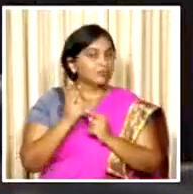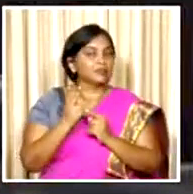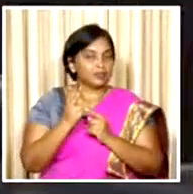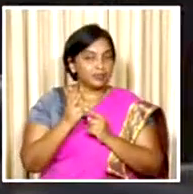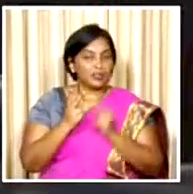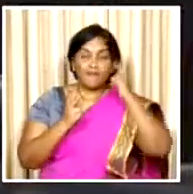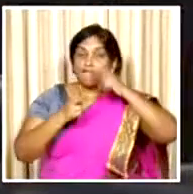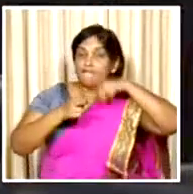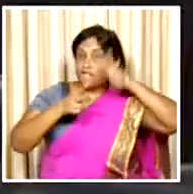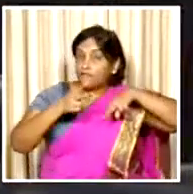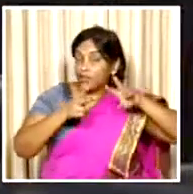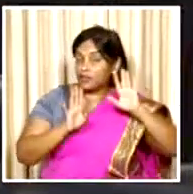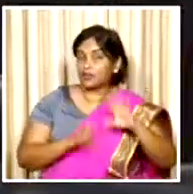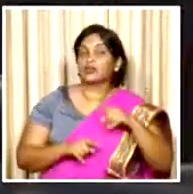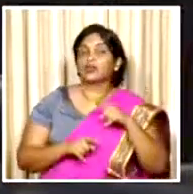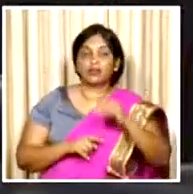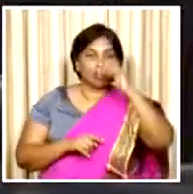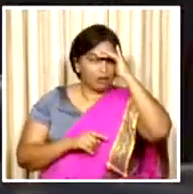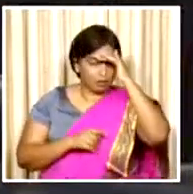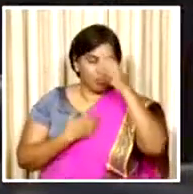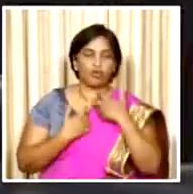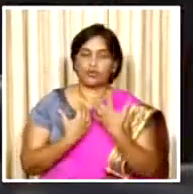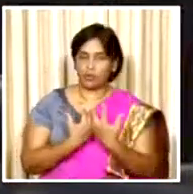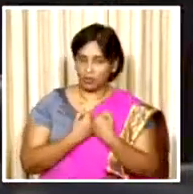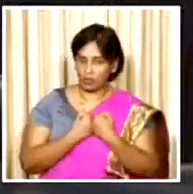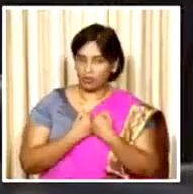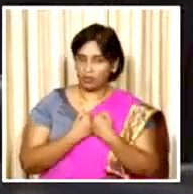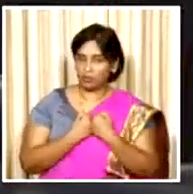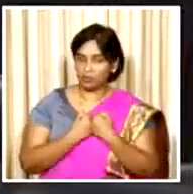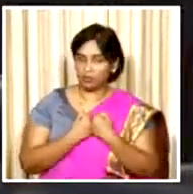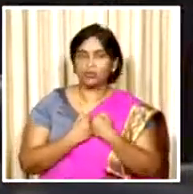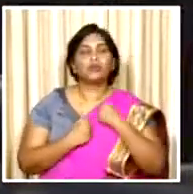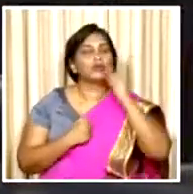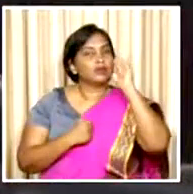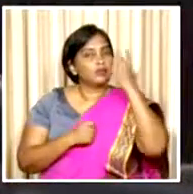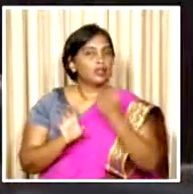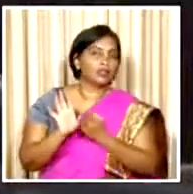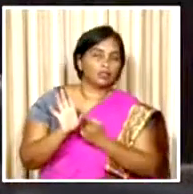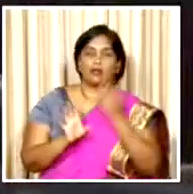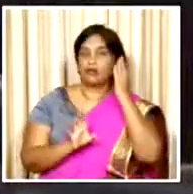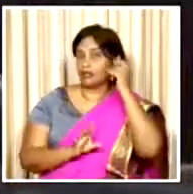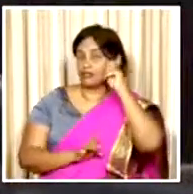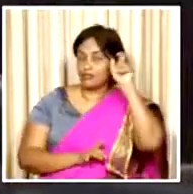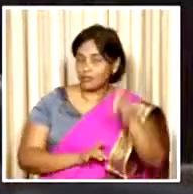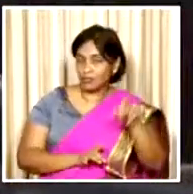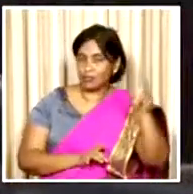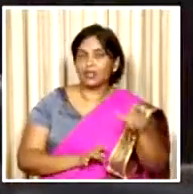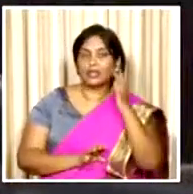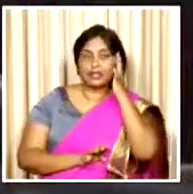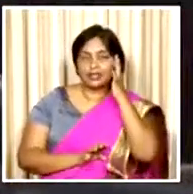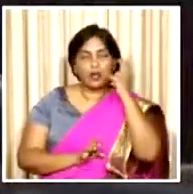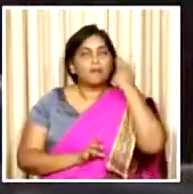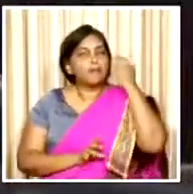ගැන විශ්වාසයක් ඇති කරන නායකත්වයක් අපිට අවශ්‍යයි. විශේෂයෙන්ම තරුණ තරුණියන්ගේ සිහින